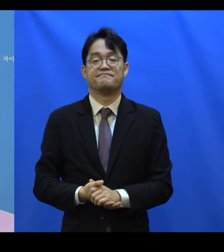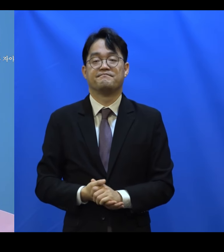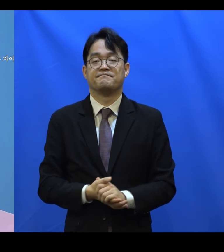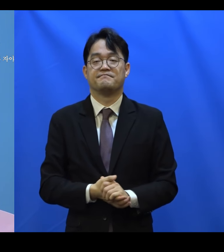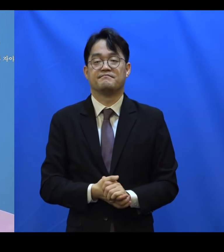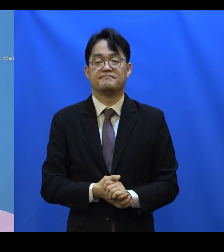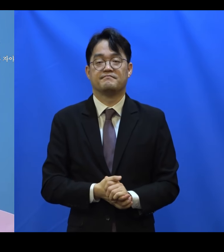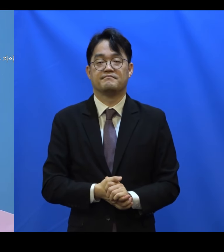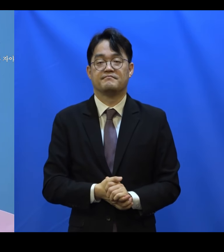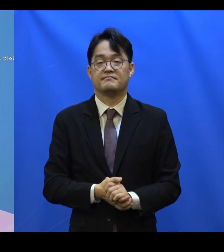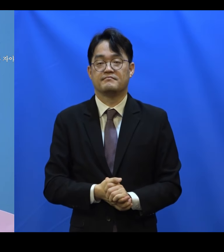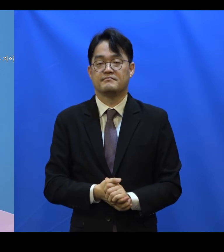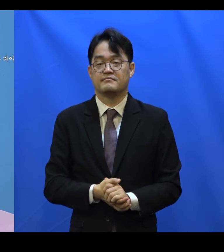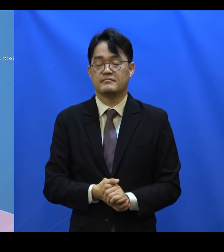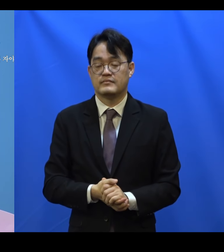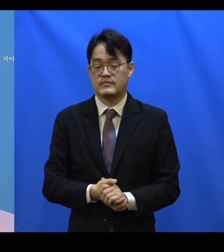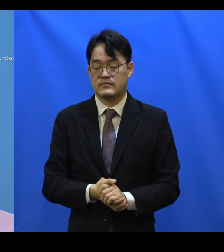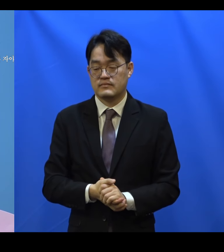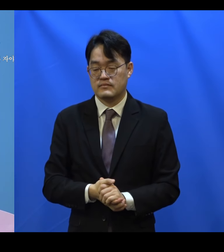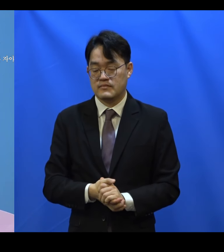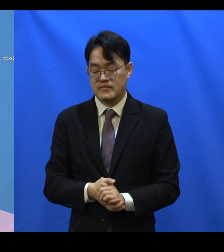초기의 사랑으로는 아직 일러.